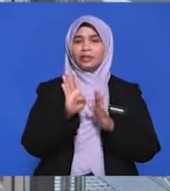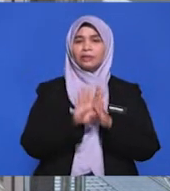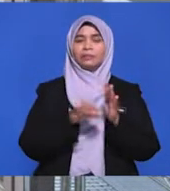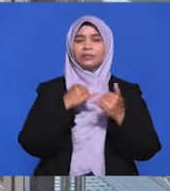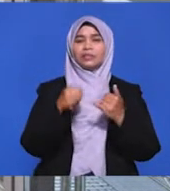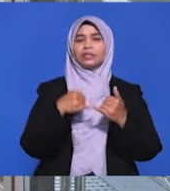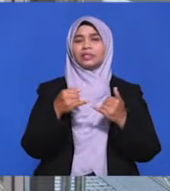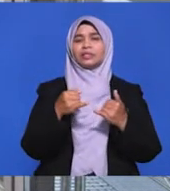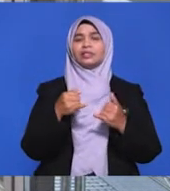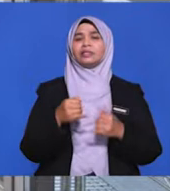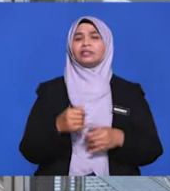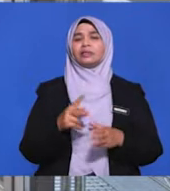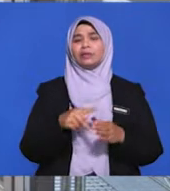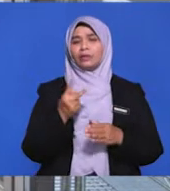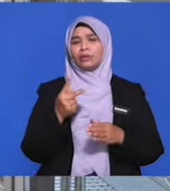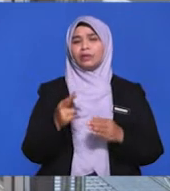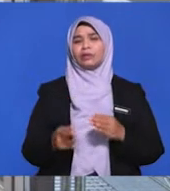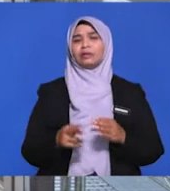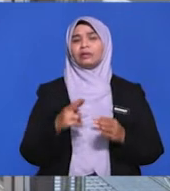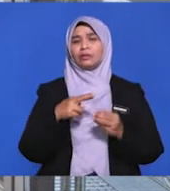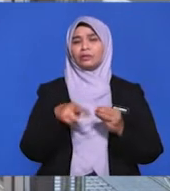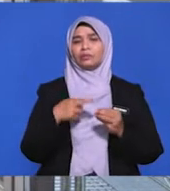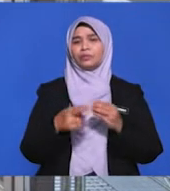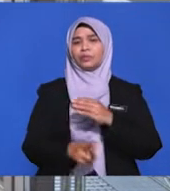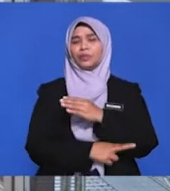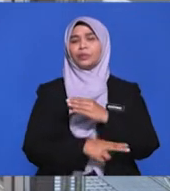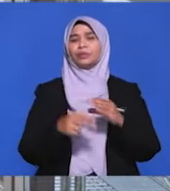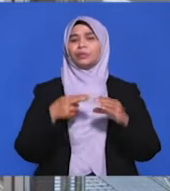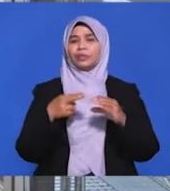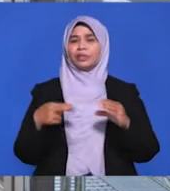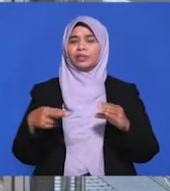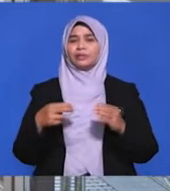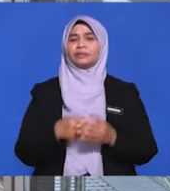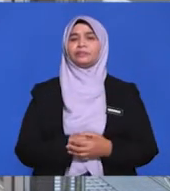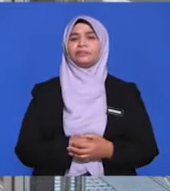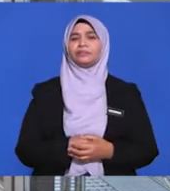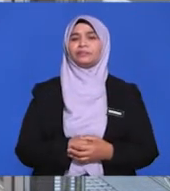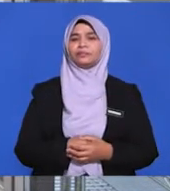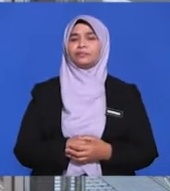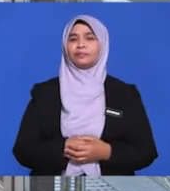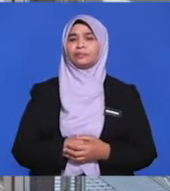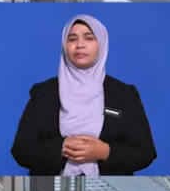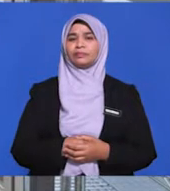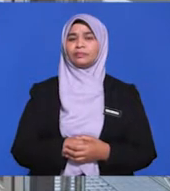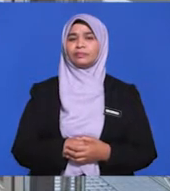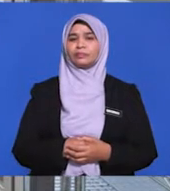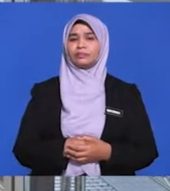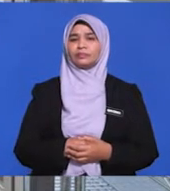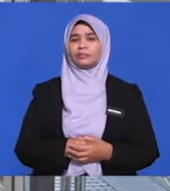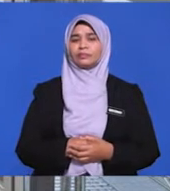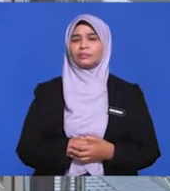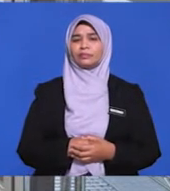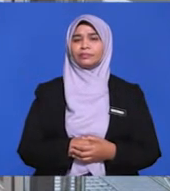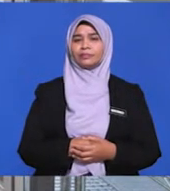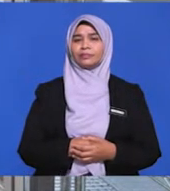menerbitkannya jika rumus hukum cash yaitu hukum Boyle hukum tekanan atau genius.exe dan